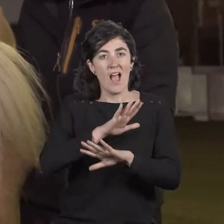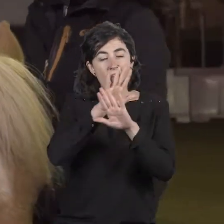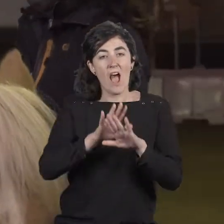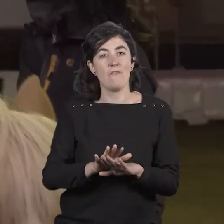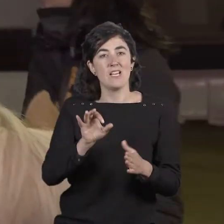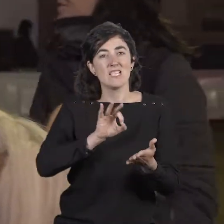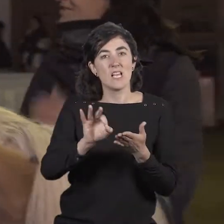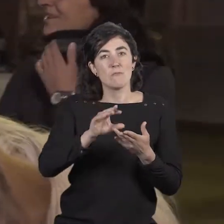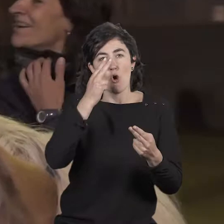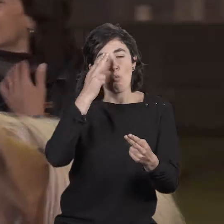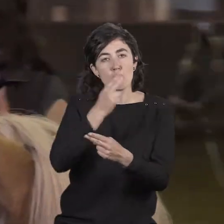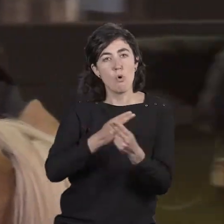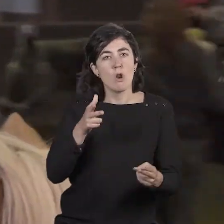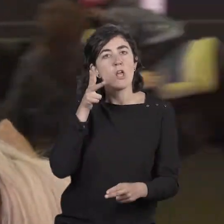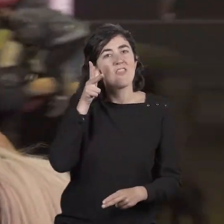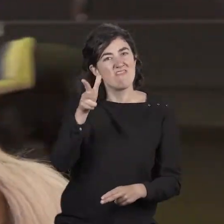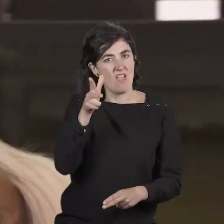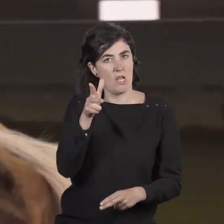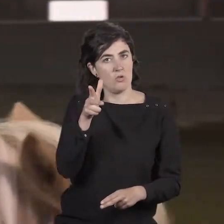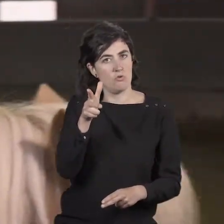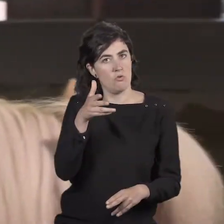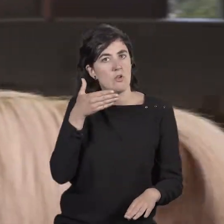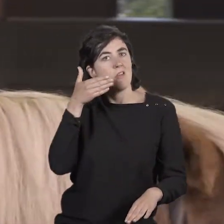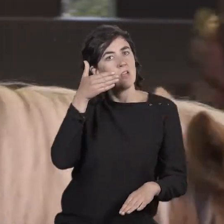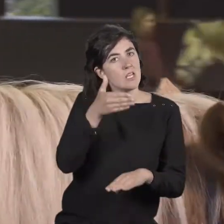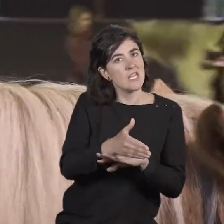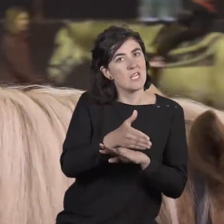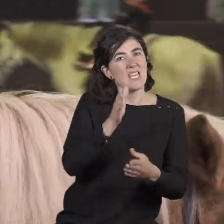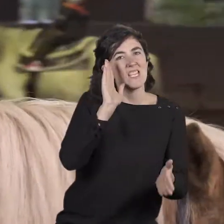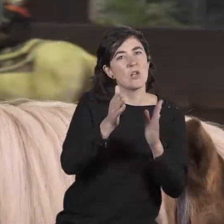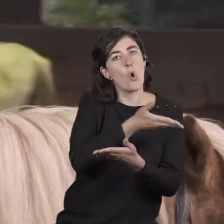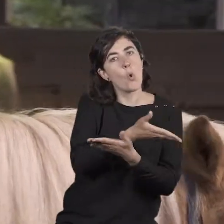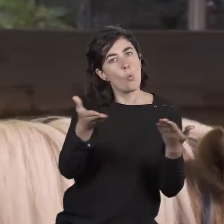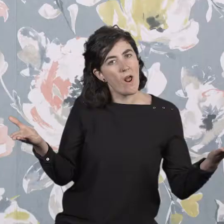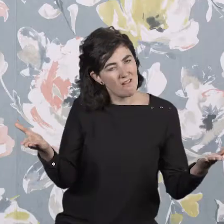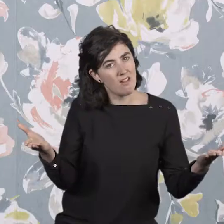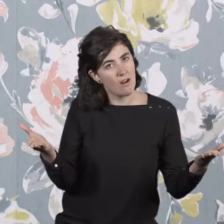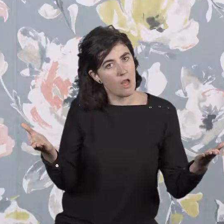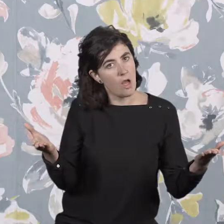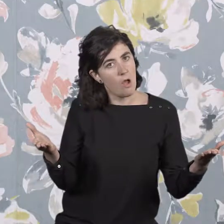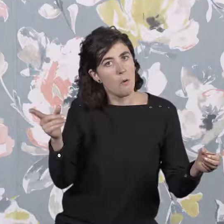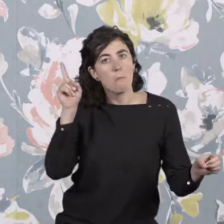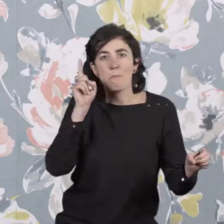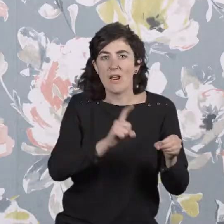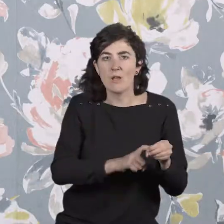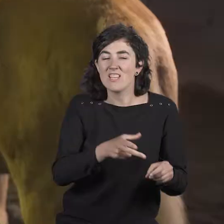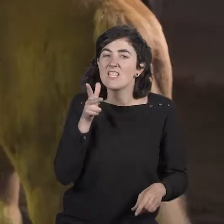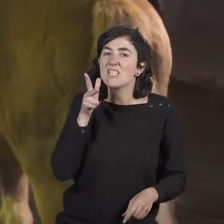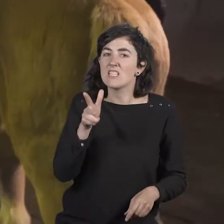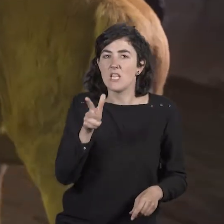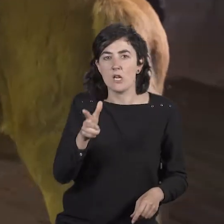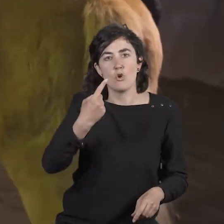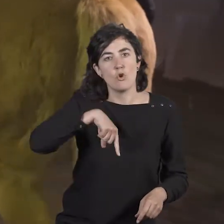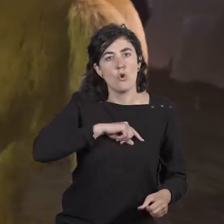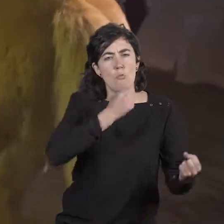Guk beti esaten dugu eskubidea dela osasun publikotan joatea eta jasotzea tratamentu guztiak.